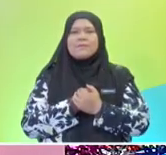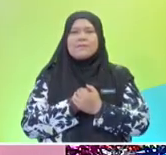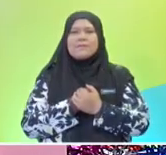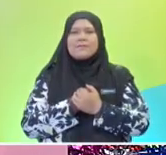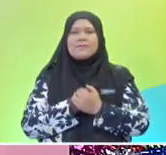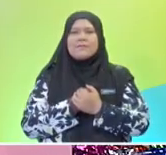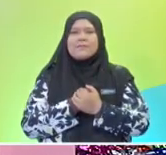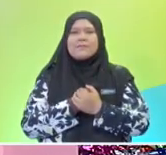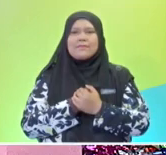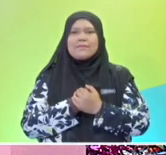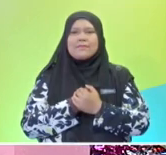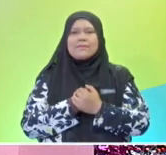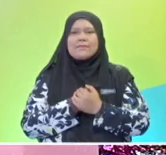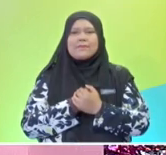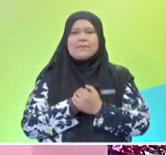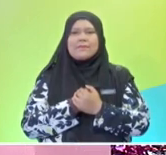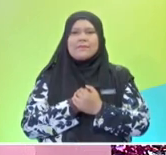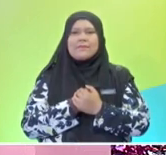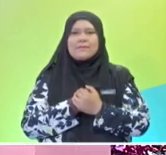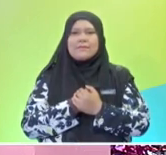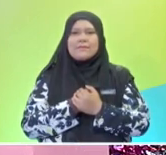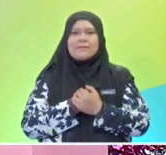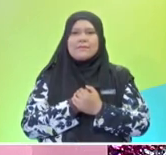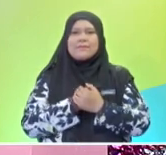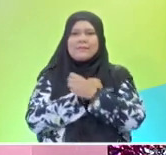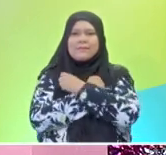anda semua di sana tapi kita akan berpisah kejap saja nak